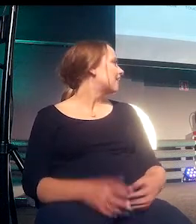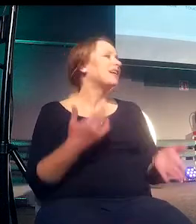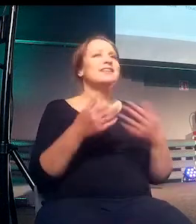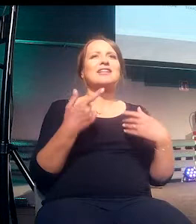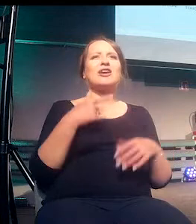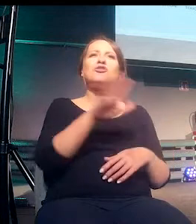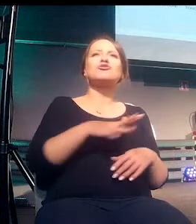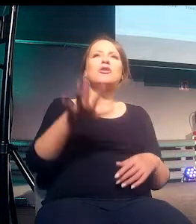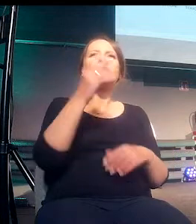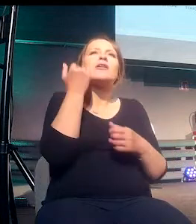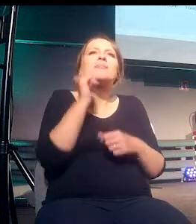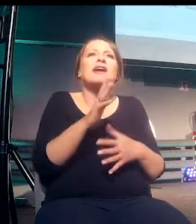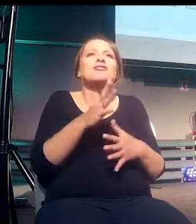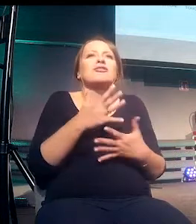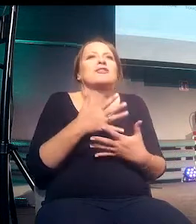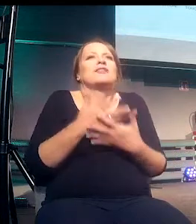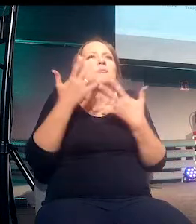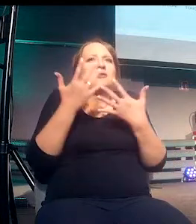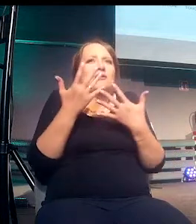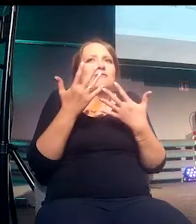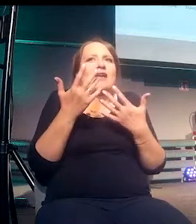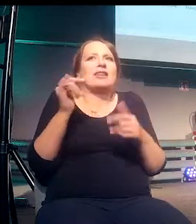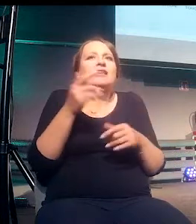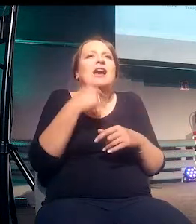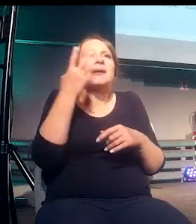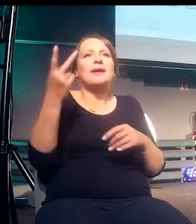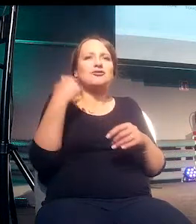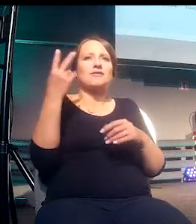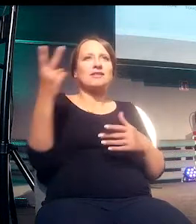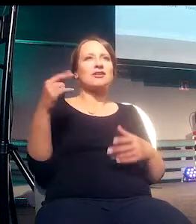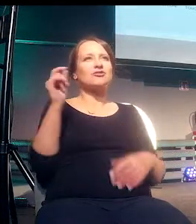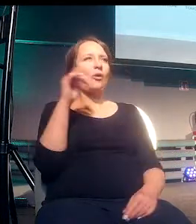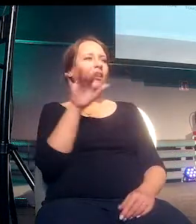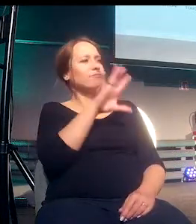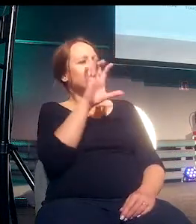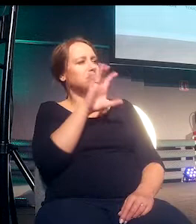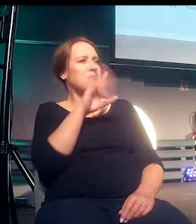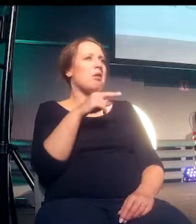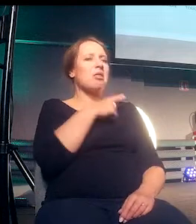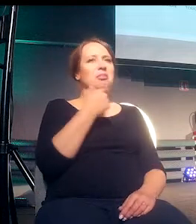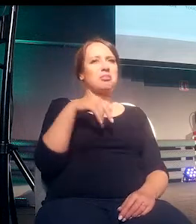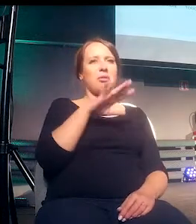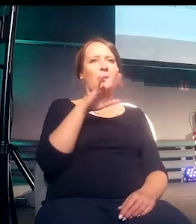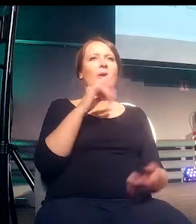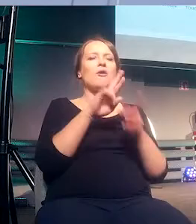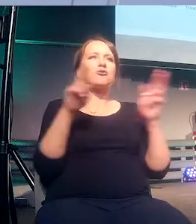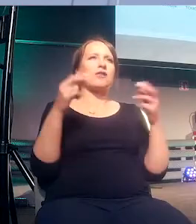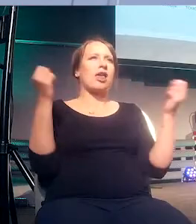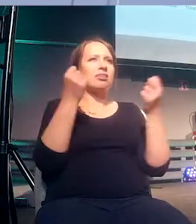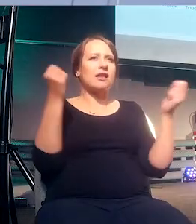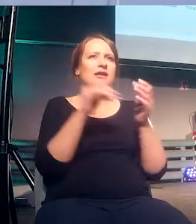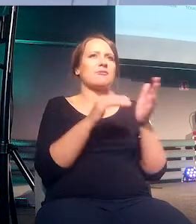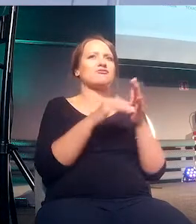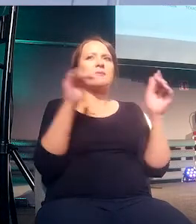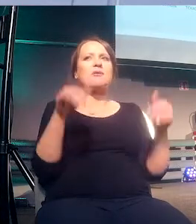skomplikowanym środowisku? Bo jakby patrząc na to z boku, wydaje się to być właściwie może trochę nielogiczne.